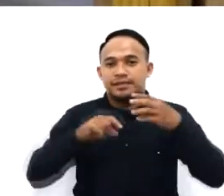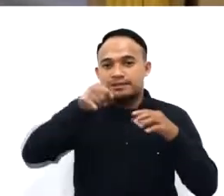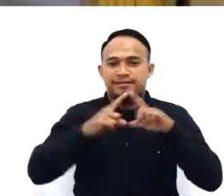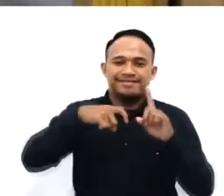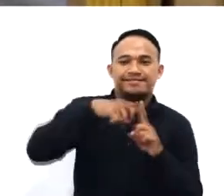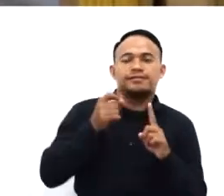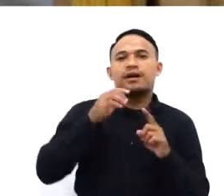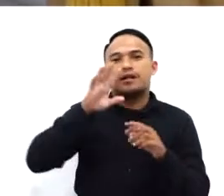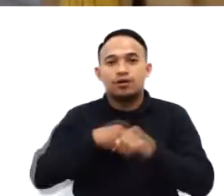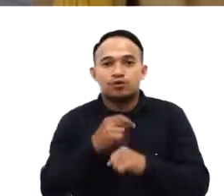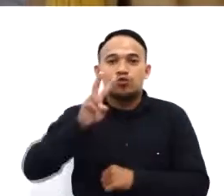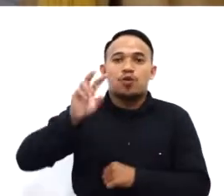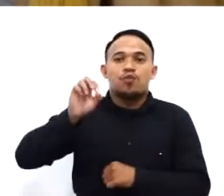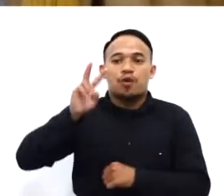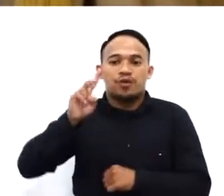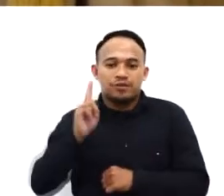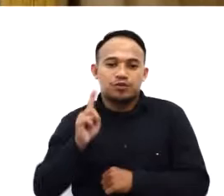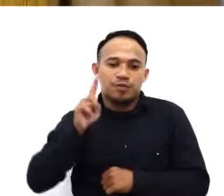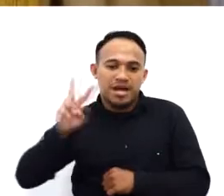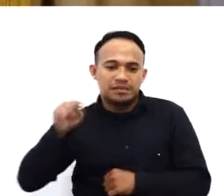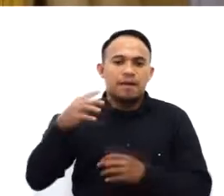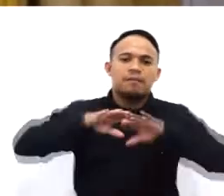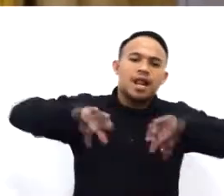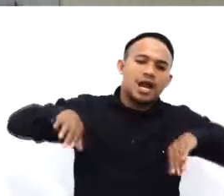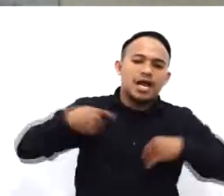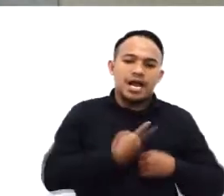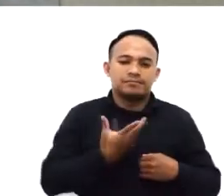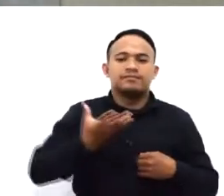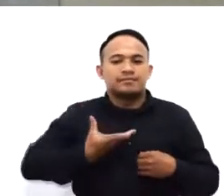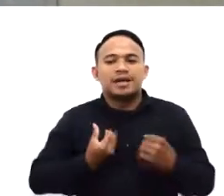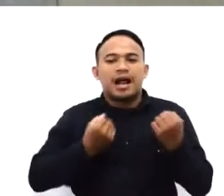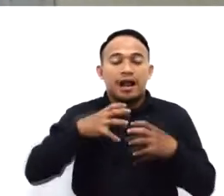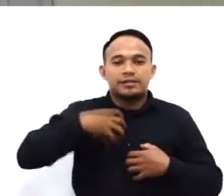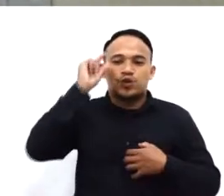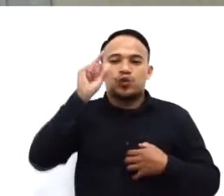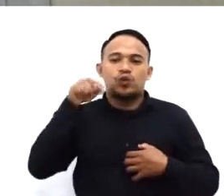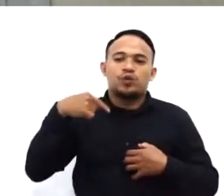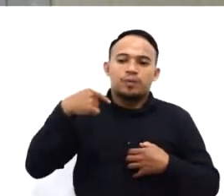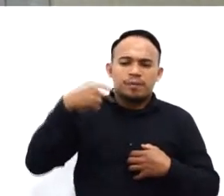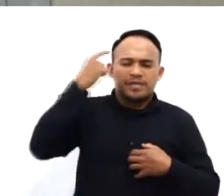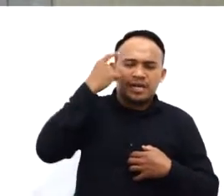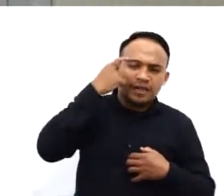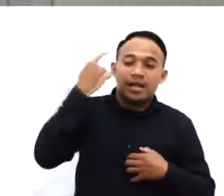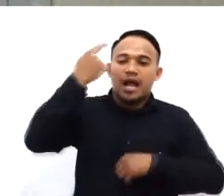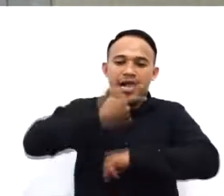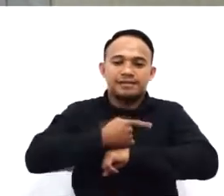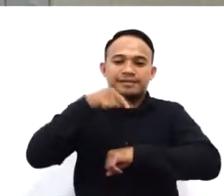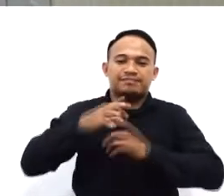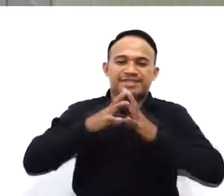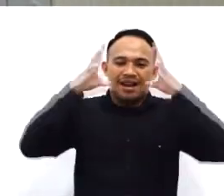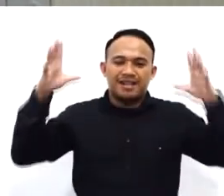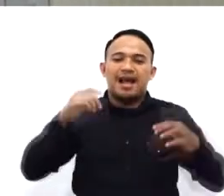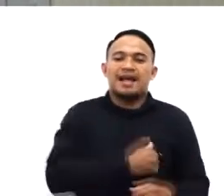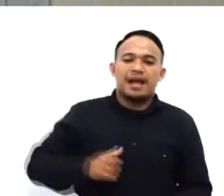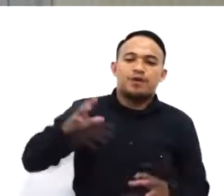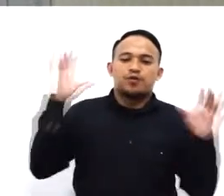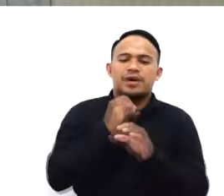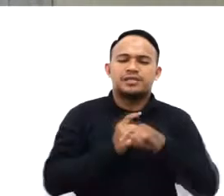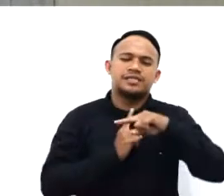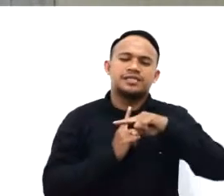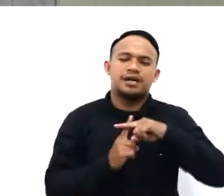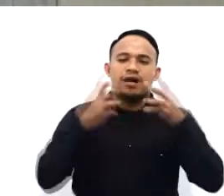bergulir sejak tahun 2012. Bedanya kali ini sengaja digelar untuk memperingati Hari